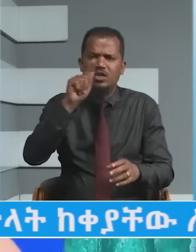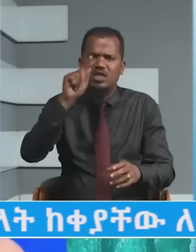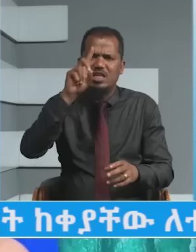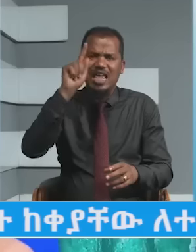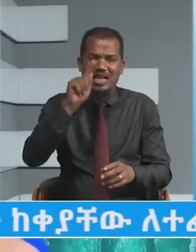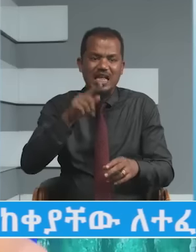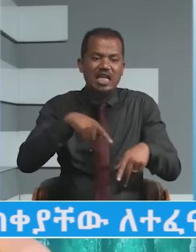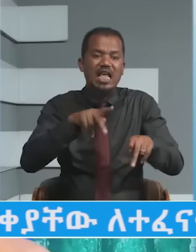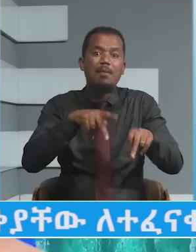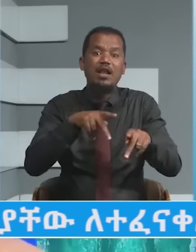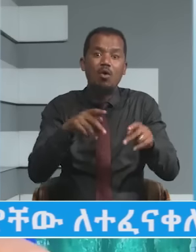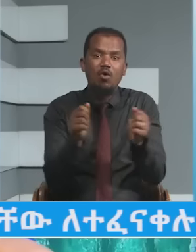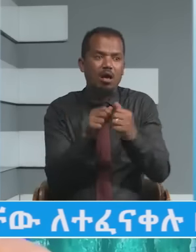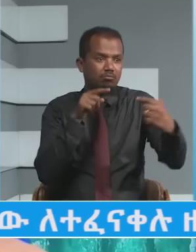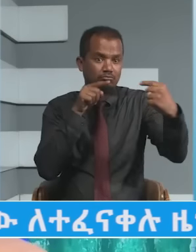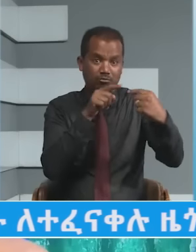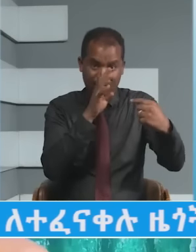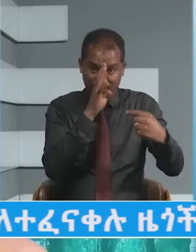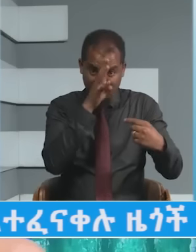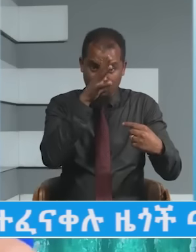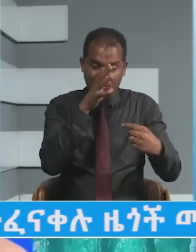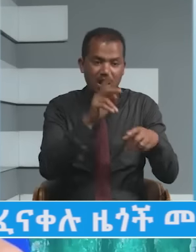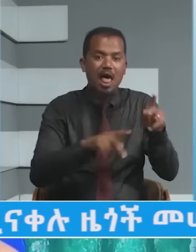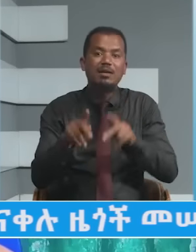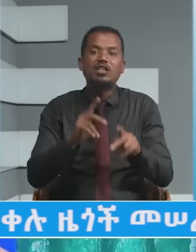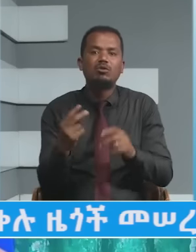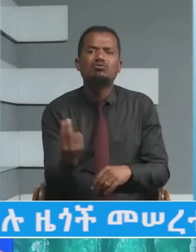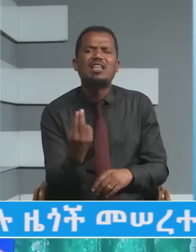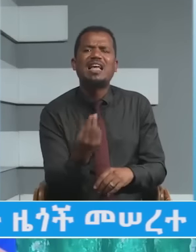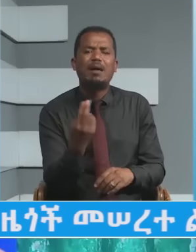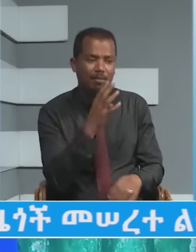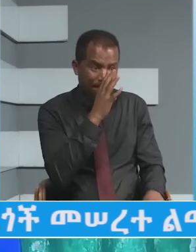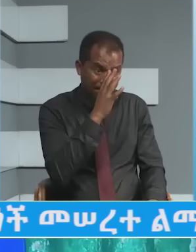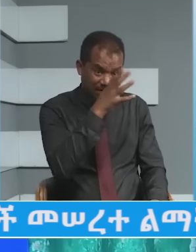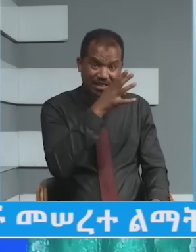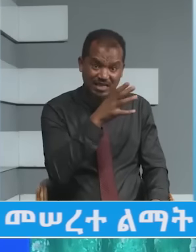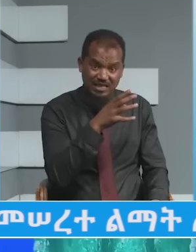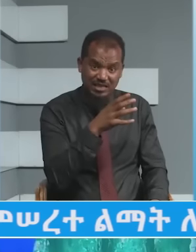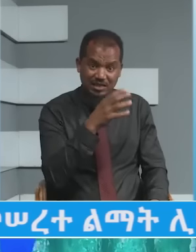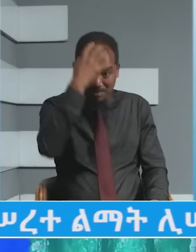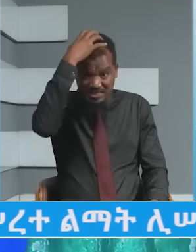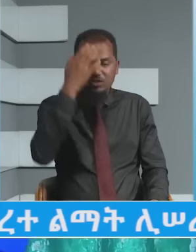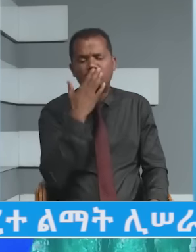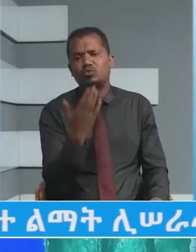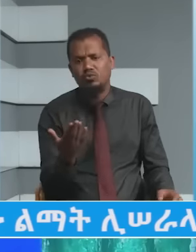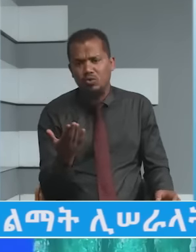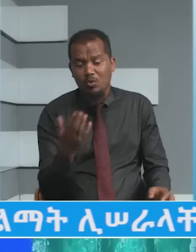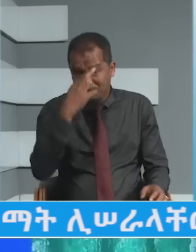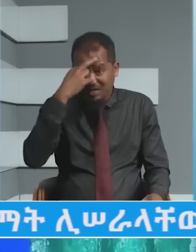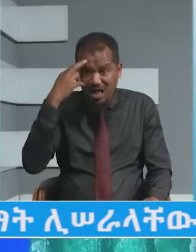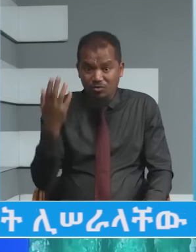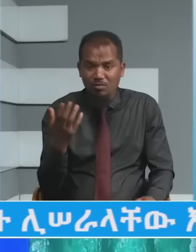ከዩኒየን ከገበሬው ጋራ ግንኙነት ፈጥሮ ለህብረተሰቡ ተጠቃሚነት ቢፈጥር እንደ መንግስት ጥሩ ነው።